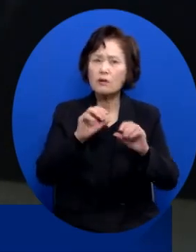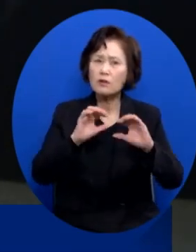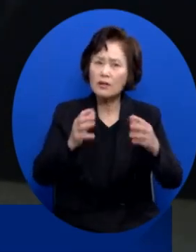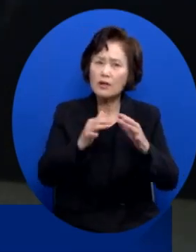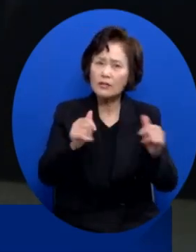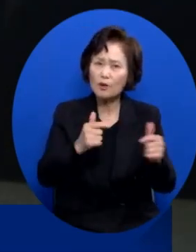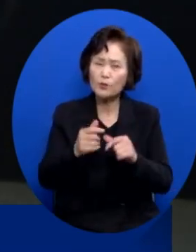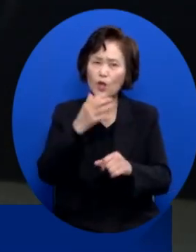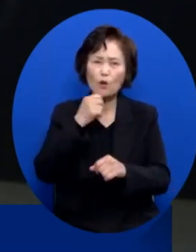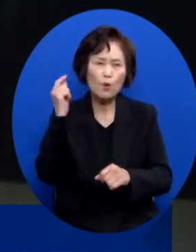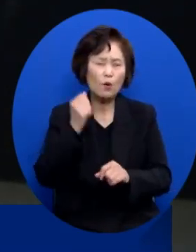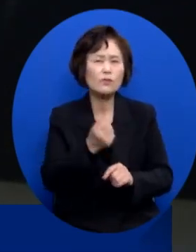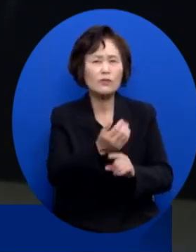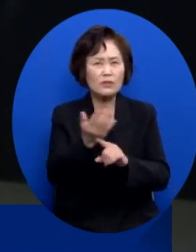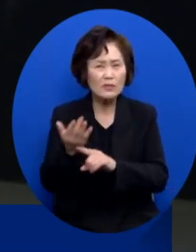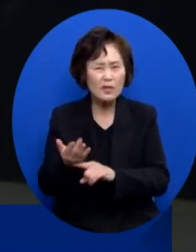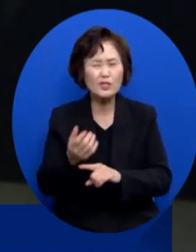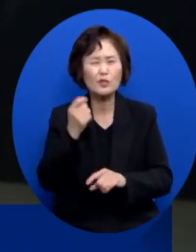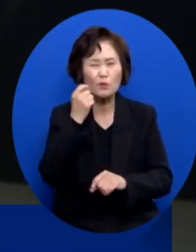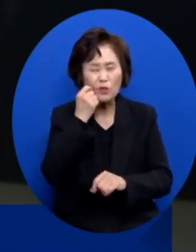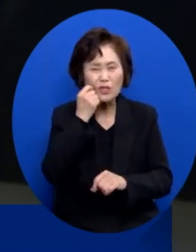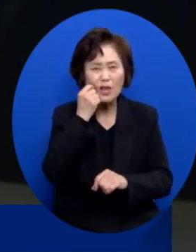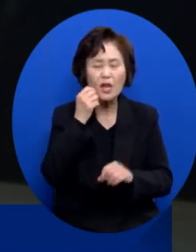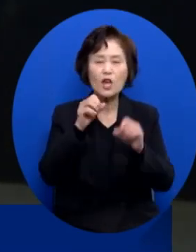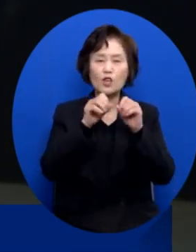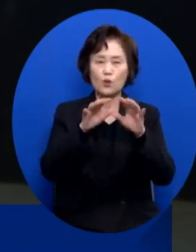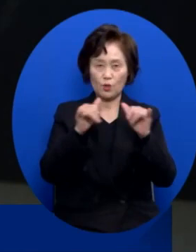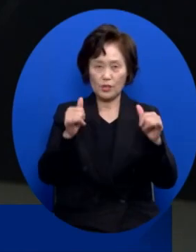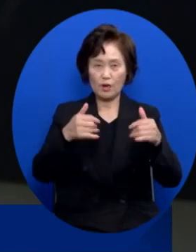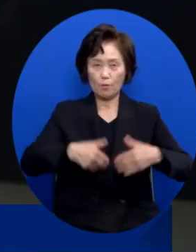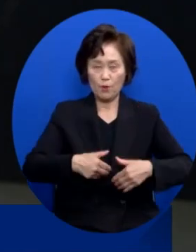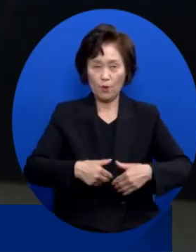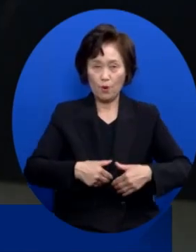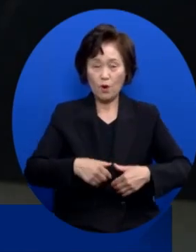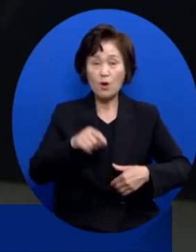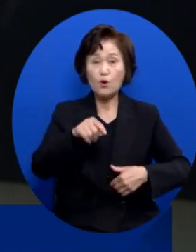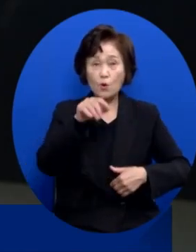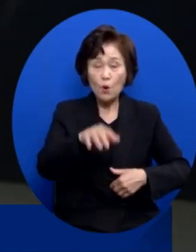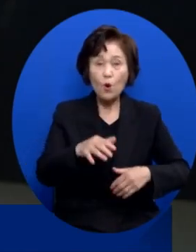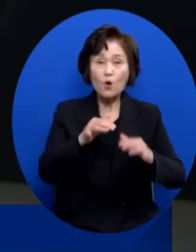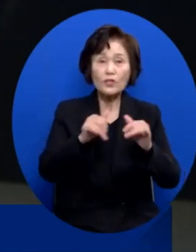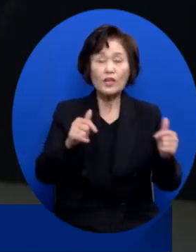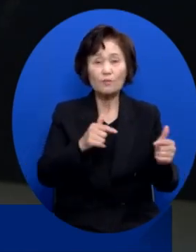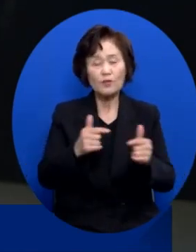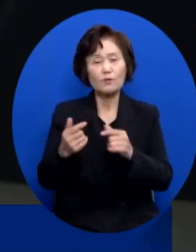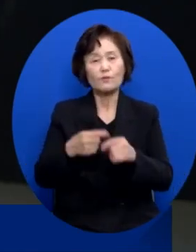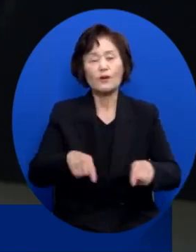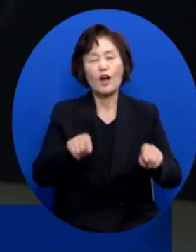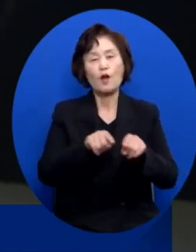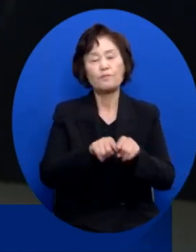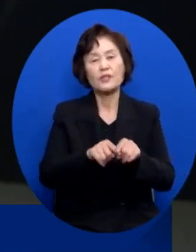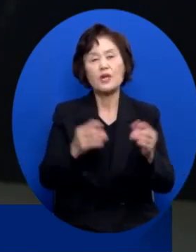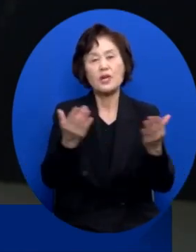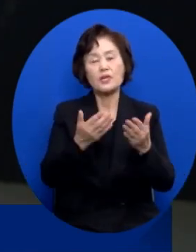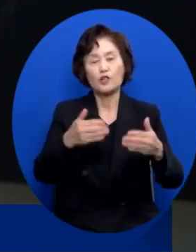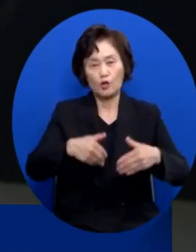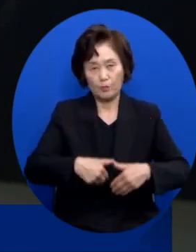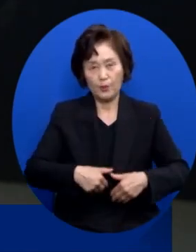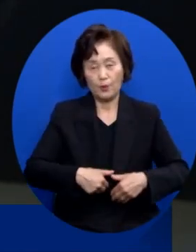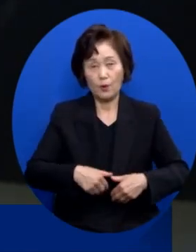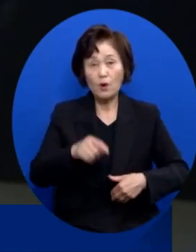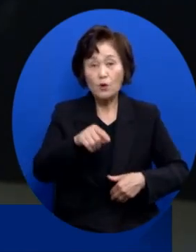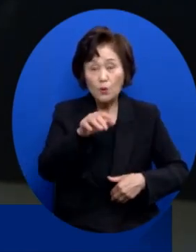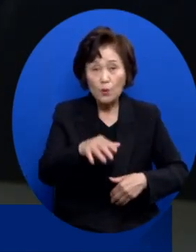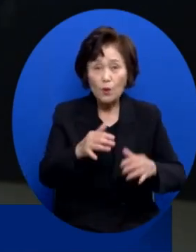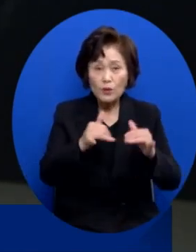는요 선교사가 필요한 거거든요 현지 교회와 같이 가야 되고 현지 사람이 비록 교육이 부족하고 돈이